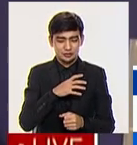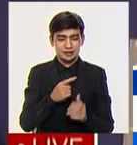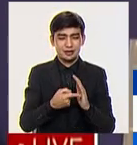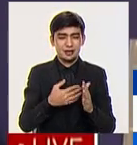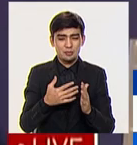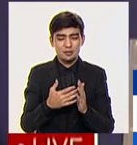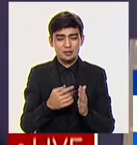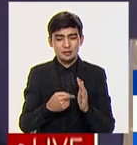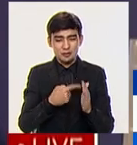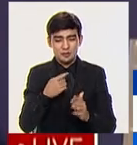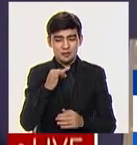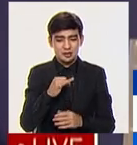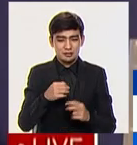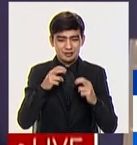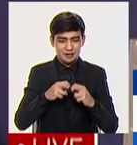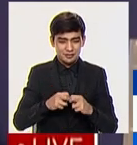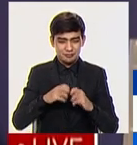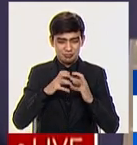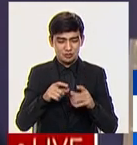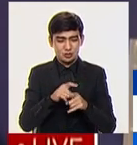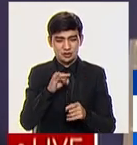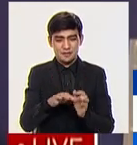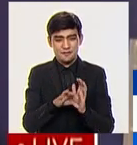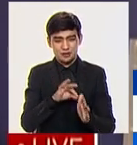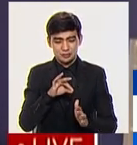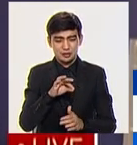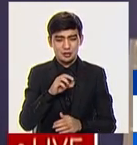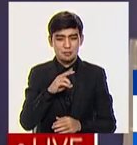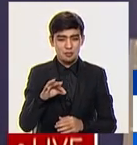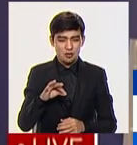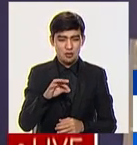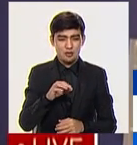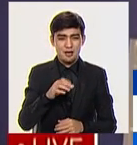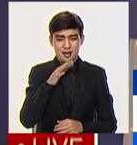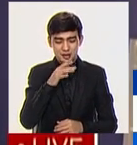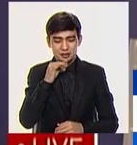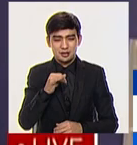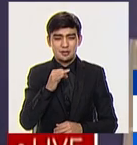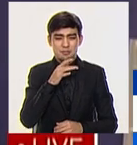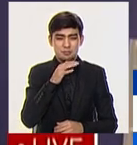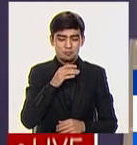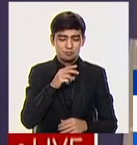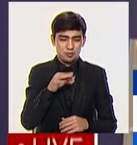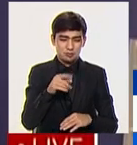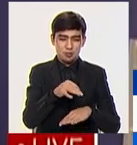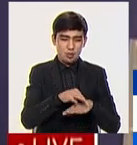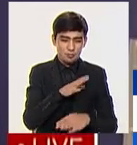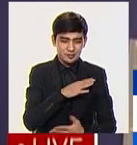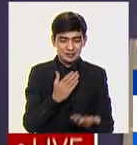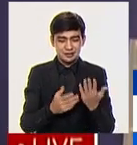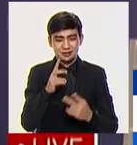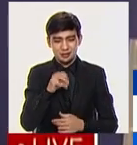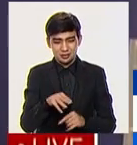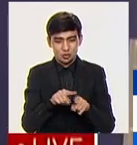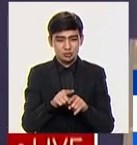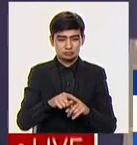для предъявляемых международным исследованиям. То есть это выборка по полу, по возрасту, болели, не болели. Результаты